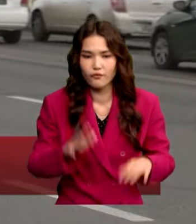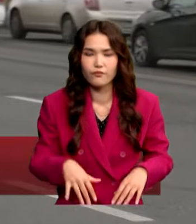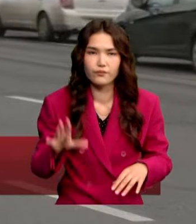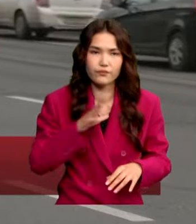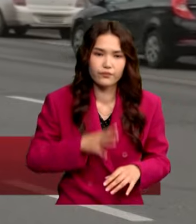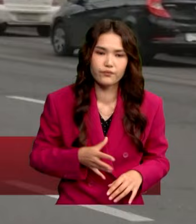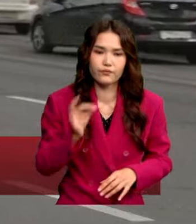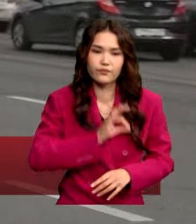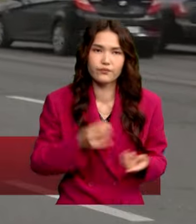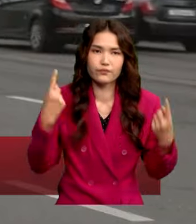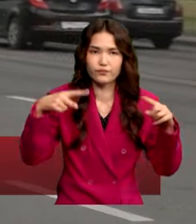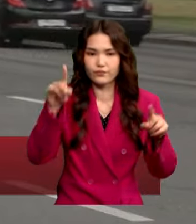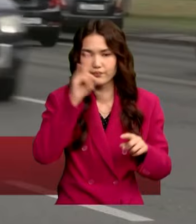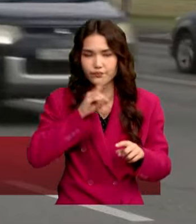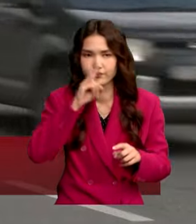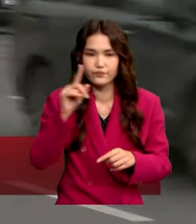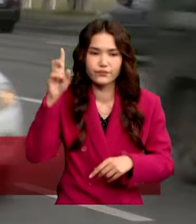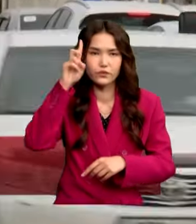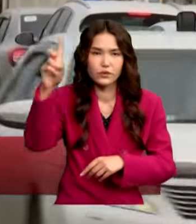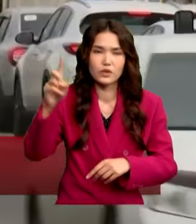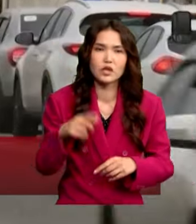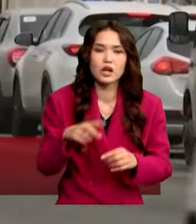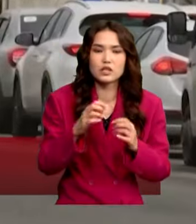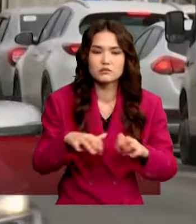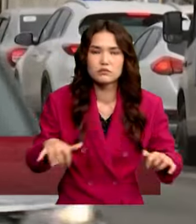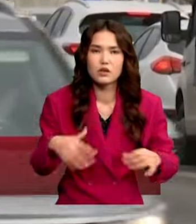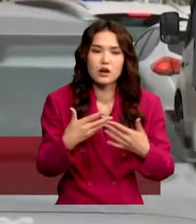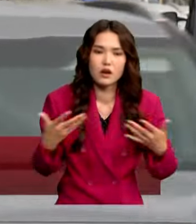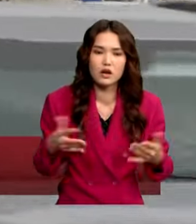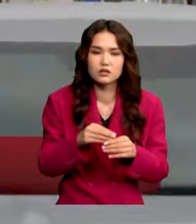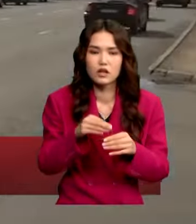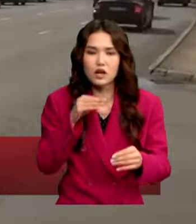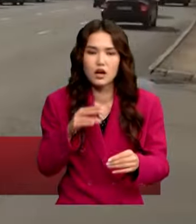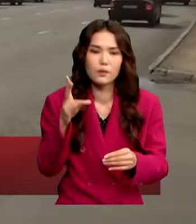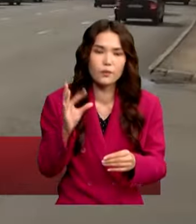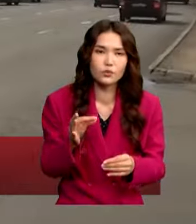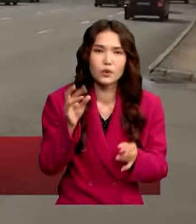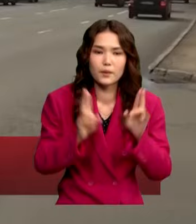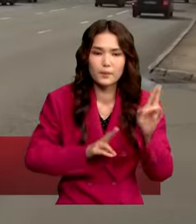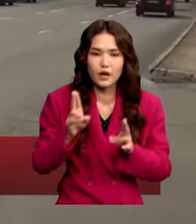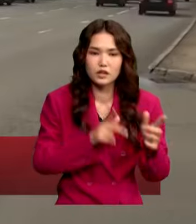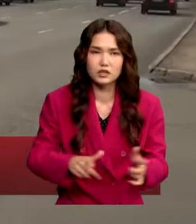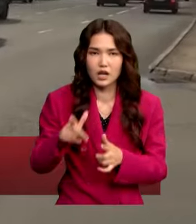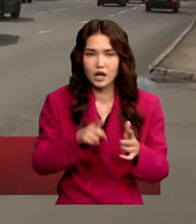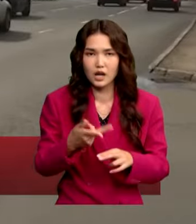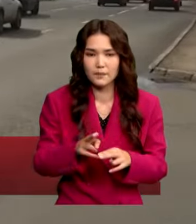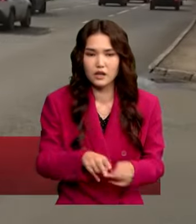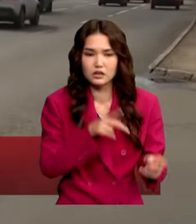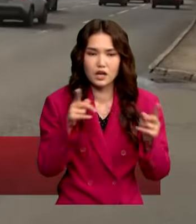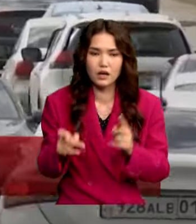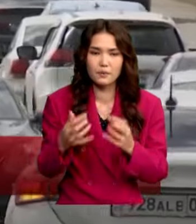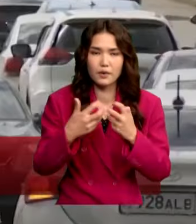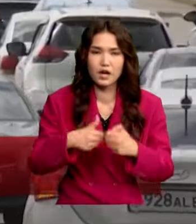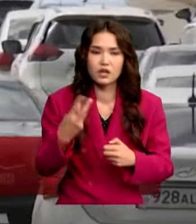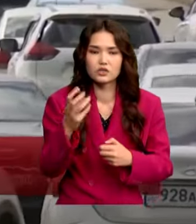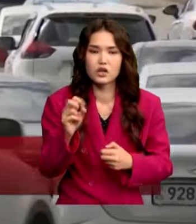придется использовать другое топливо. В планах правительства развивать сферу электромобилей. Однако необходимо правильно подготовиться к этому переходу, считает